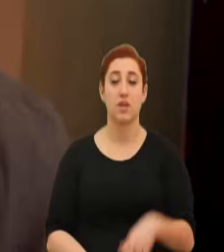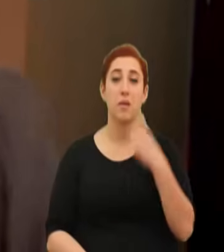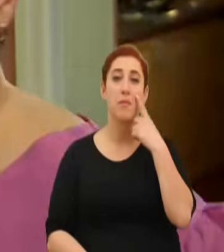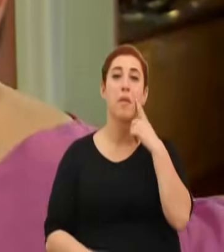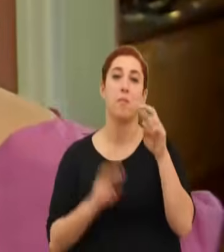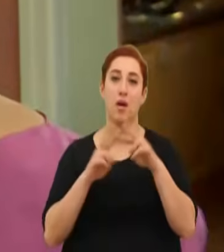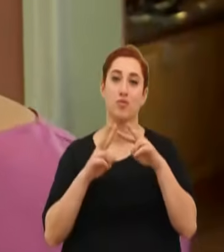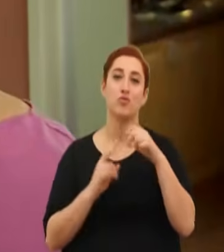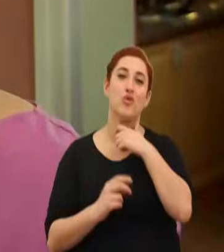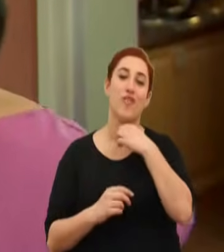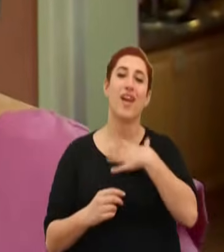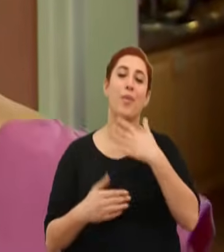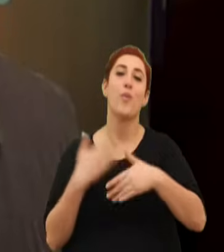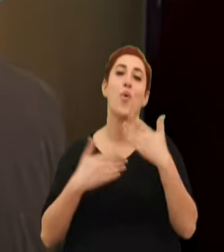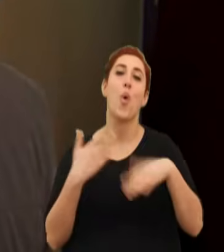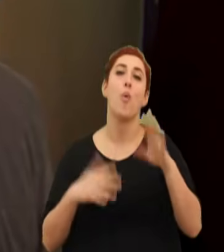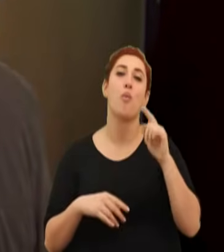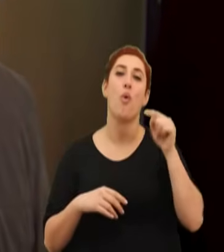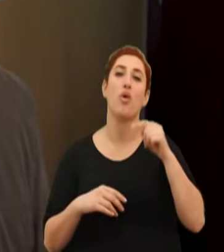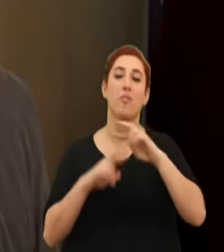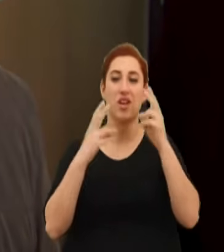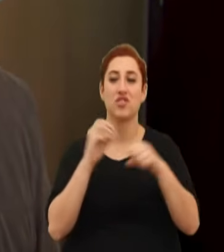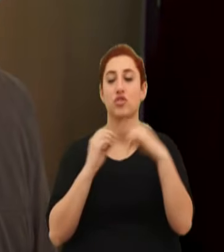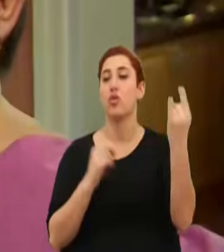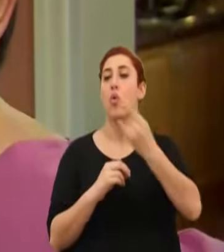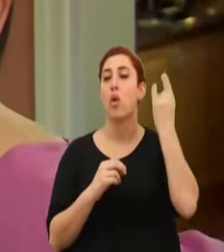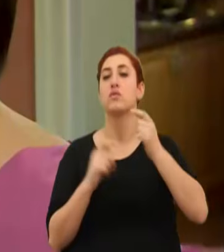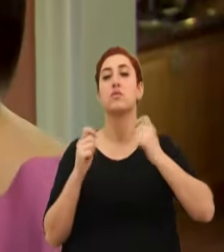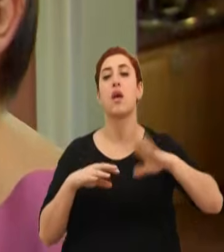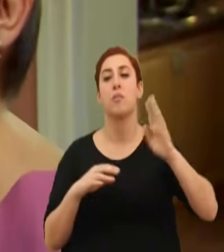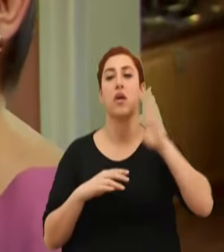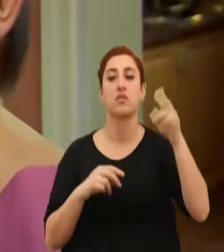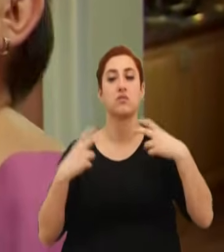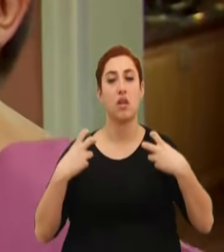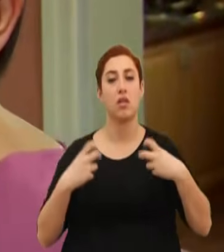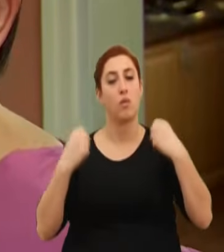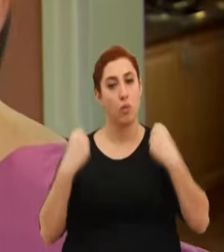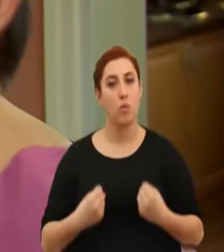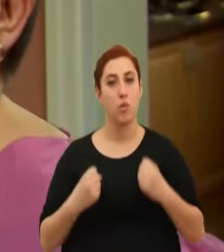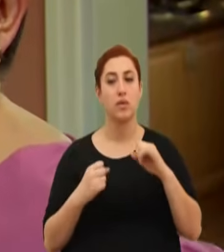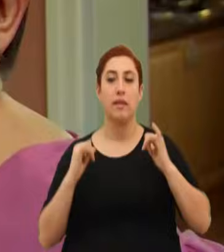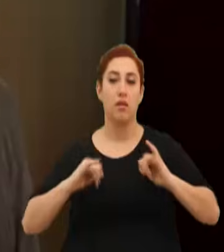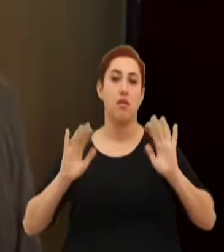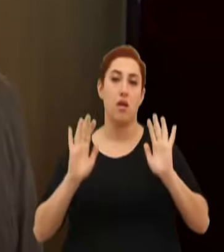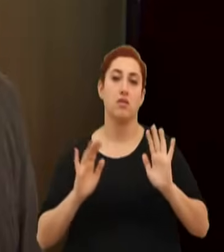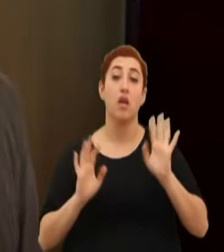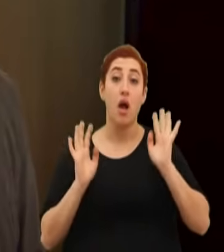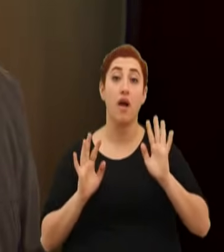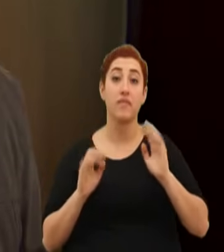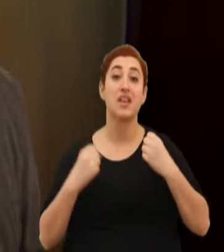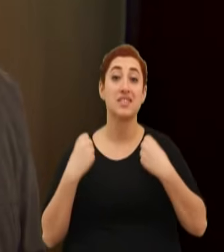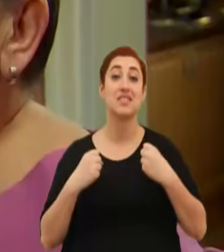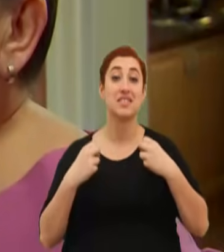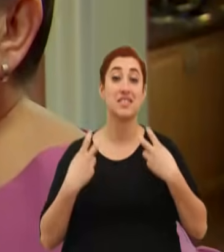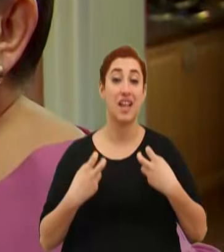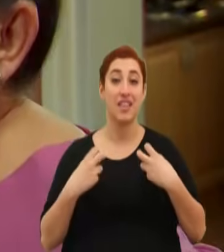Bak Mahmut'cum, ne olur kendini yorma. Öyle mağazanın içine dolaşıp durma. Geç bir sandalyeye otur. Dinlen. Hatta